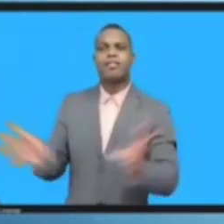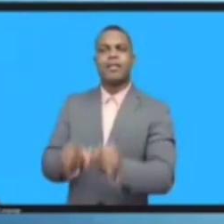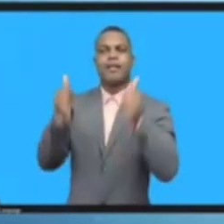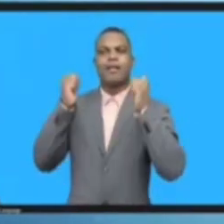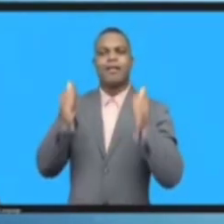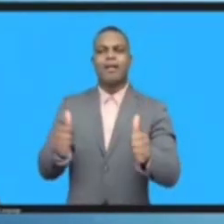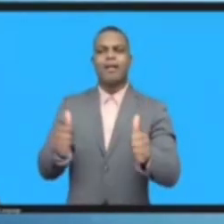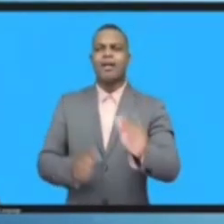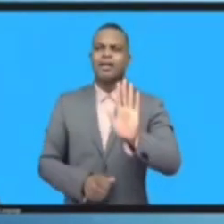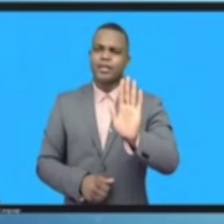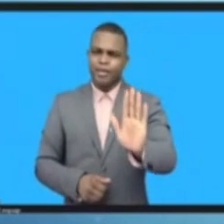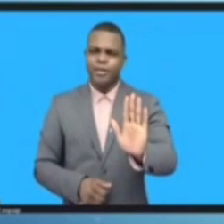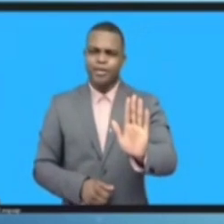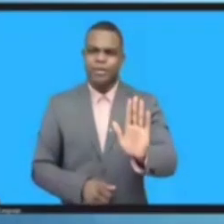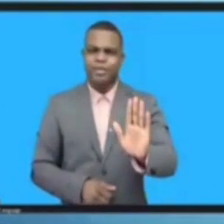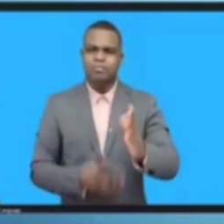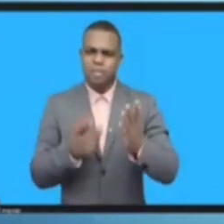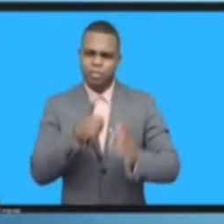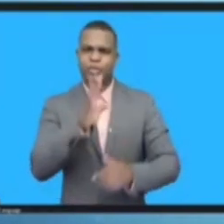est en anglais sur Internet.